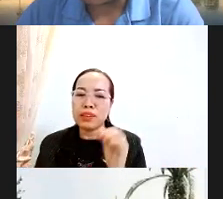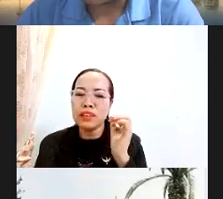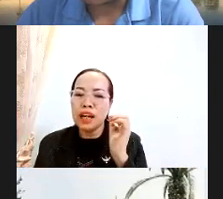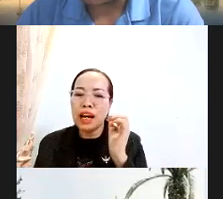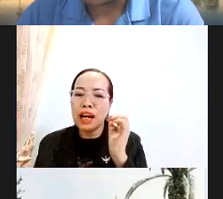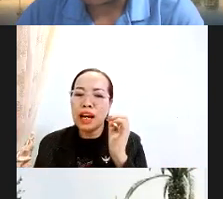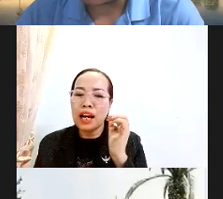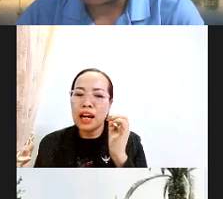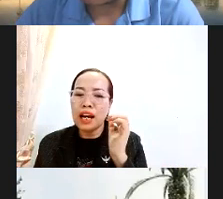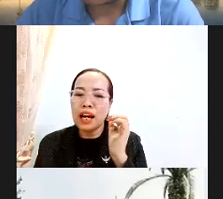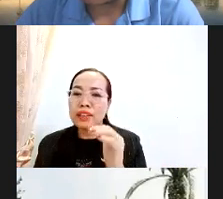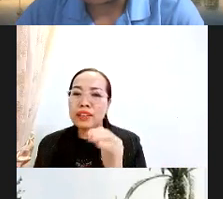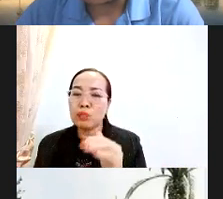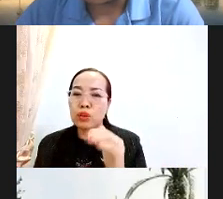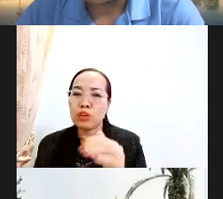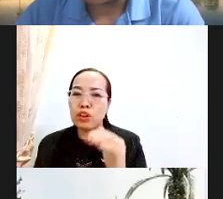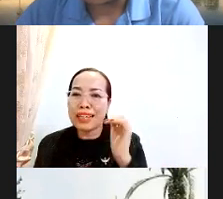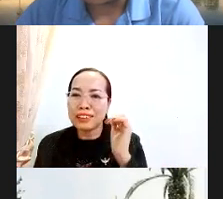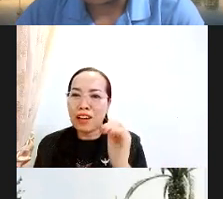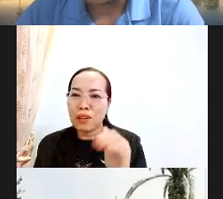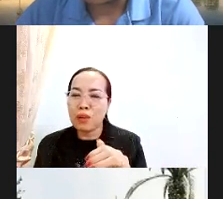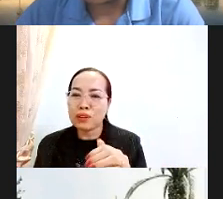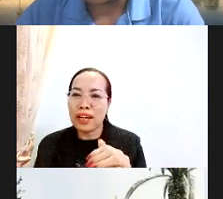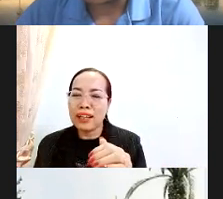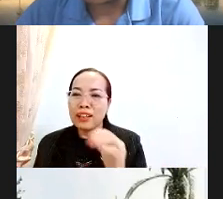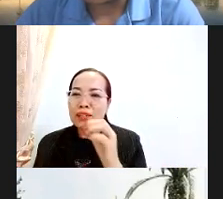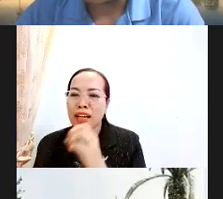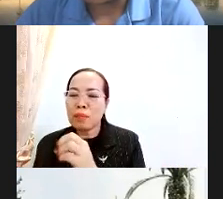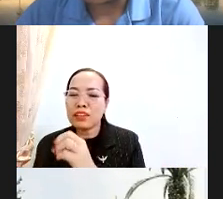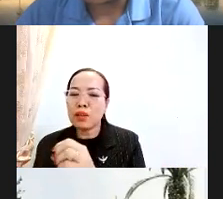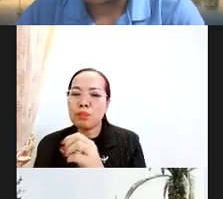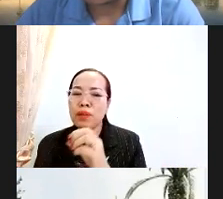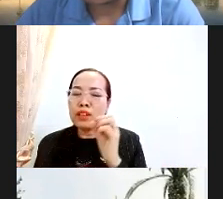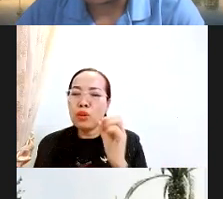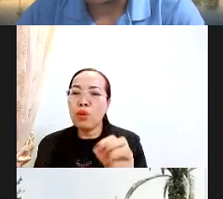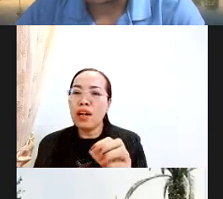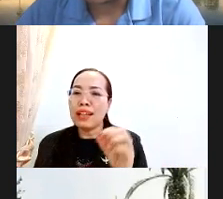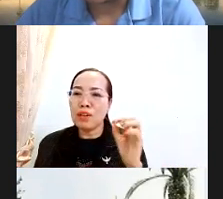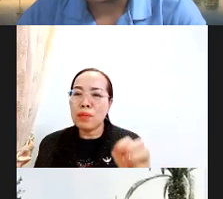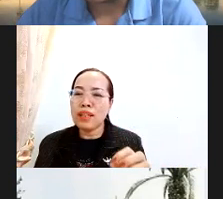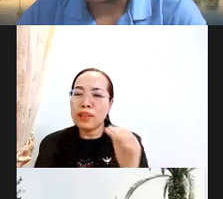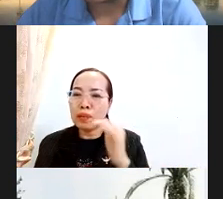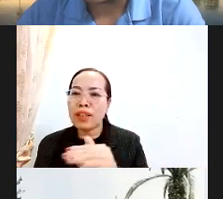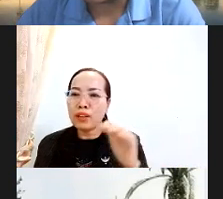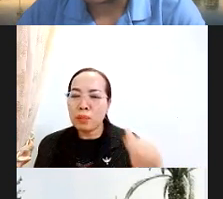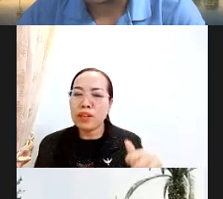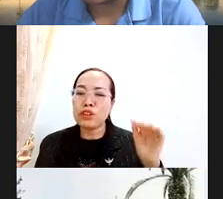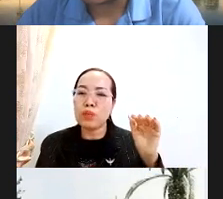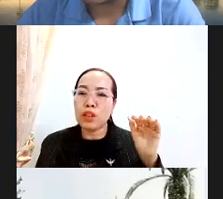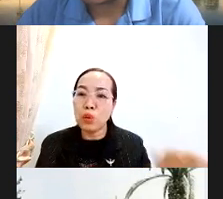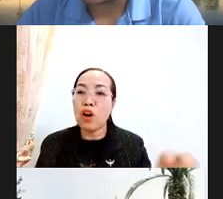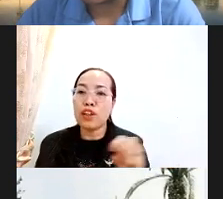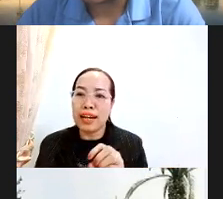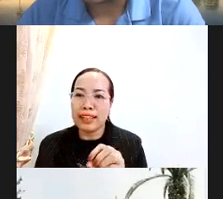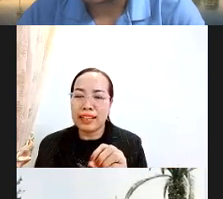cứ à tô mi chia chấm nuôn online score lô chả tái bọc nhom mình lụa à tô mi mình thưa à tô mi có nhom